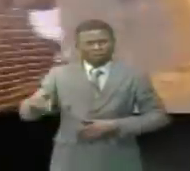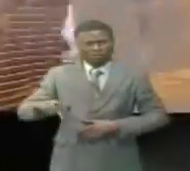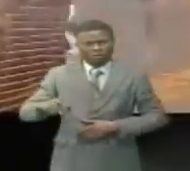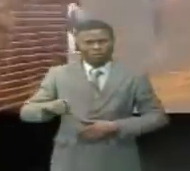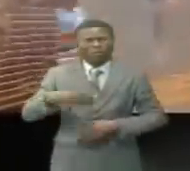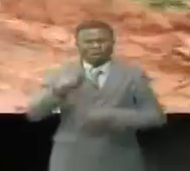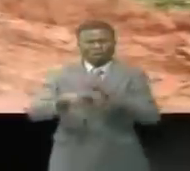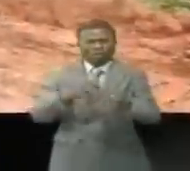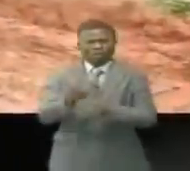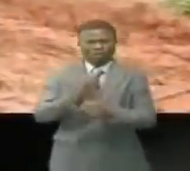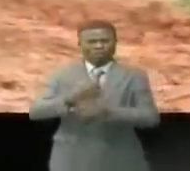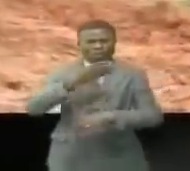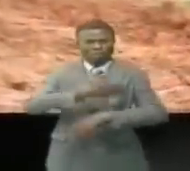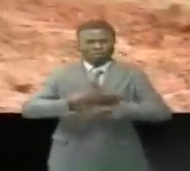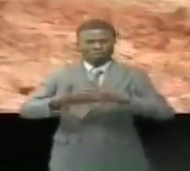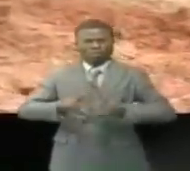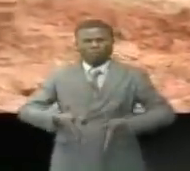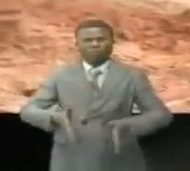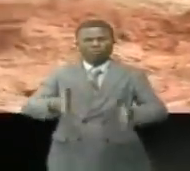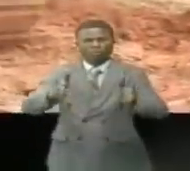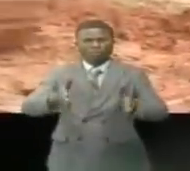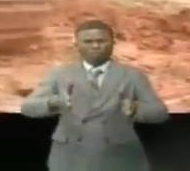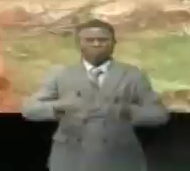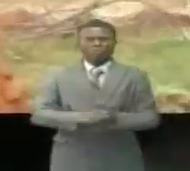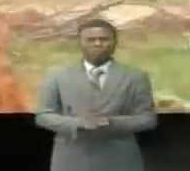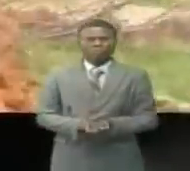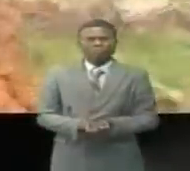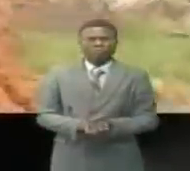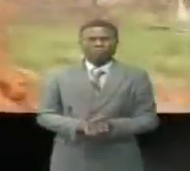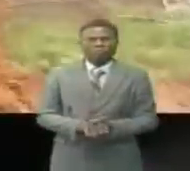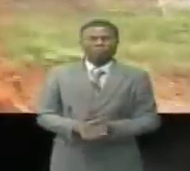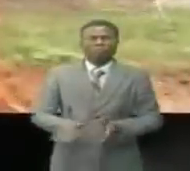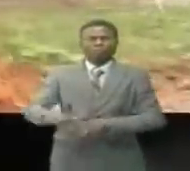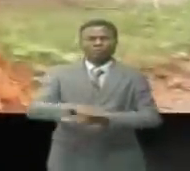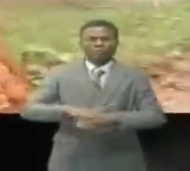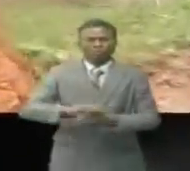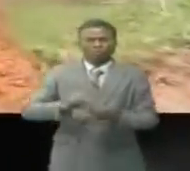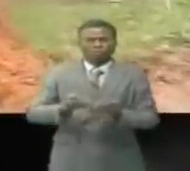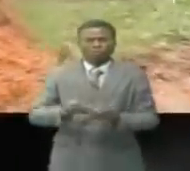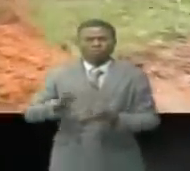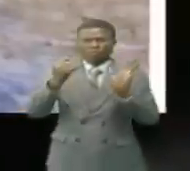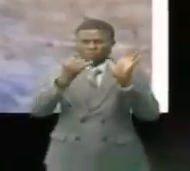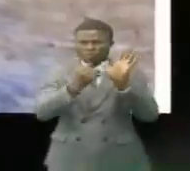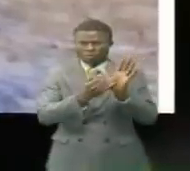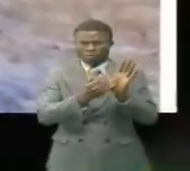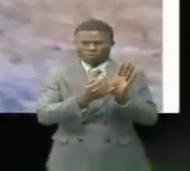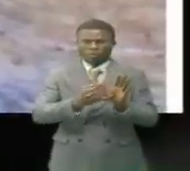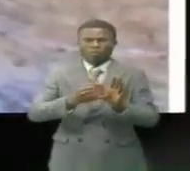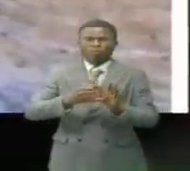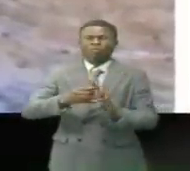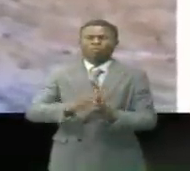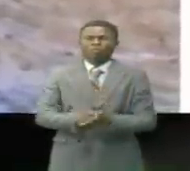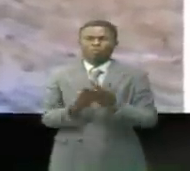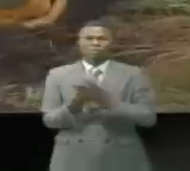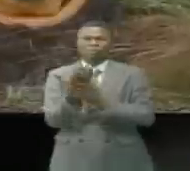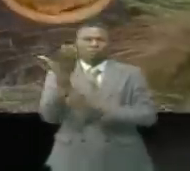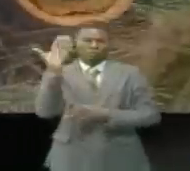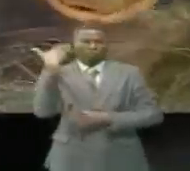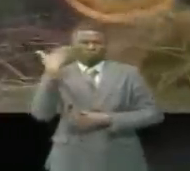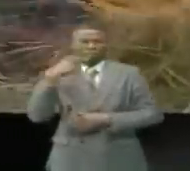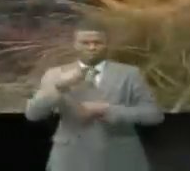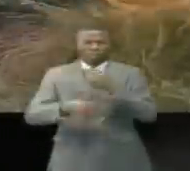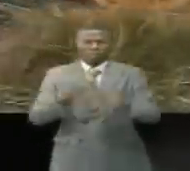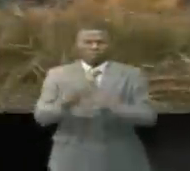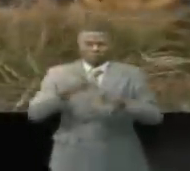des travaux de réhabilitation de l'axe routier Aketi-Doulia sur la route nationale numéro 6, l'aménagement des sources d'eau, les débits de